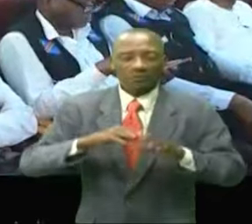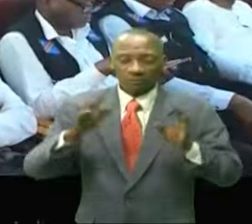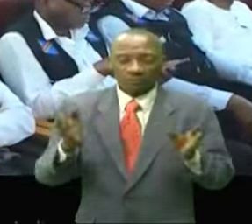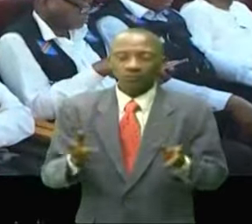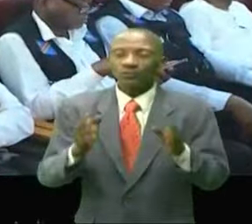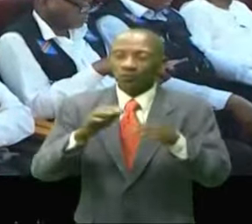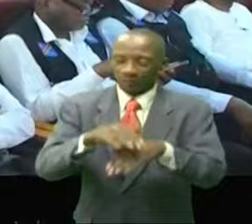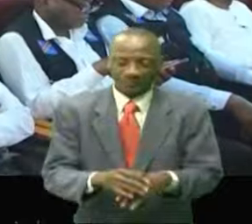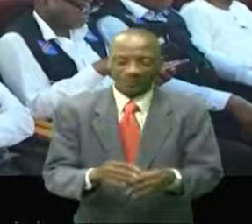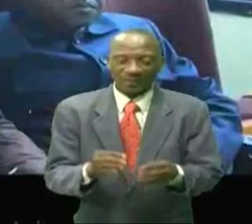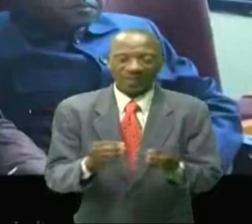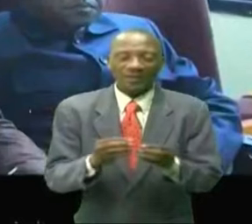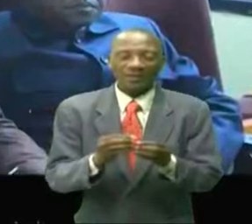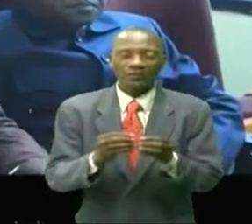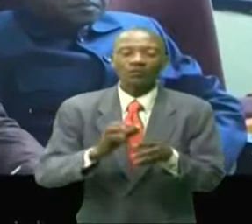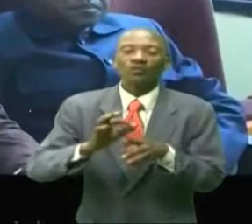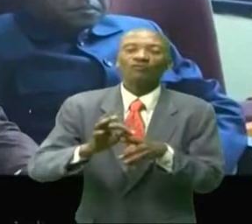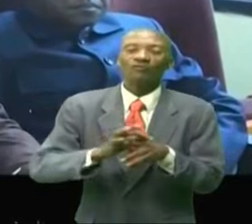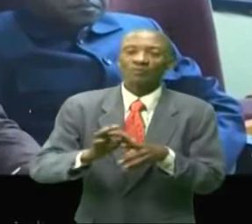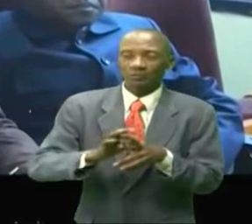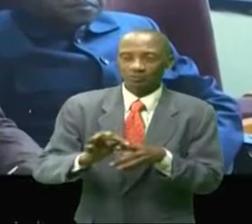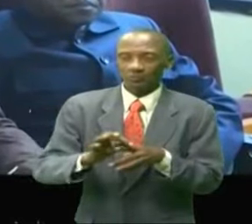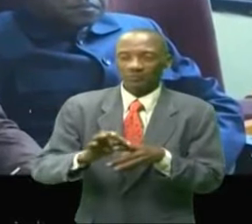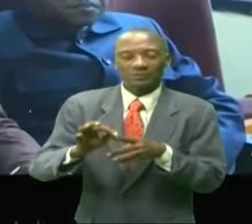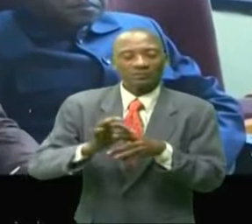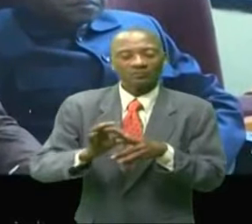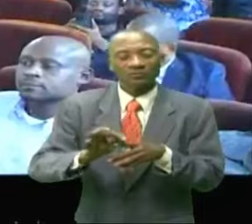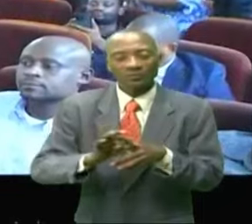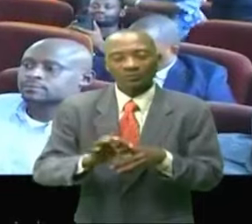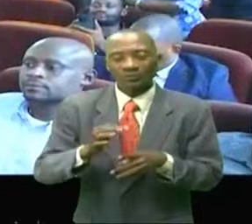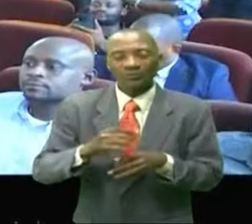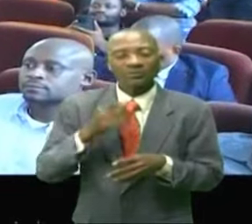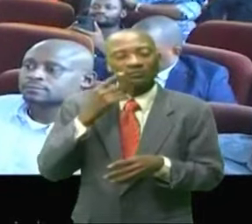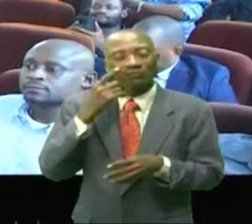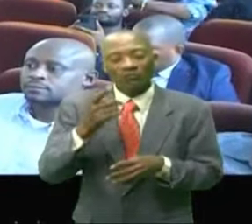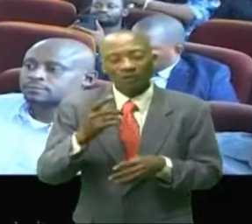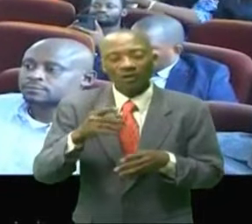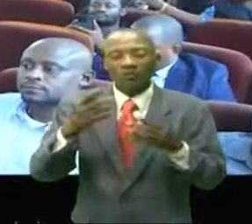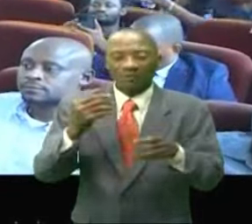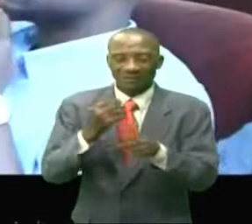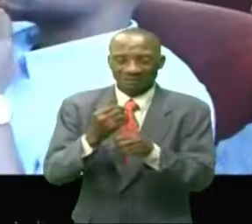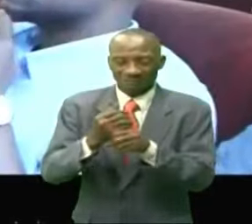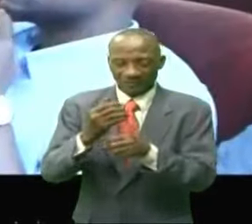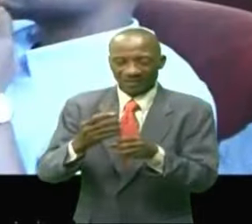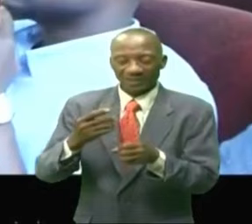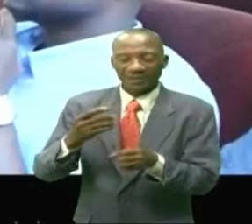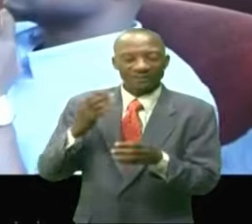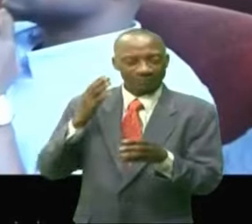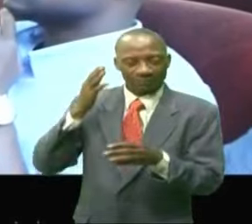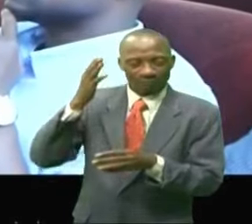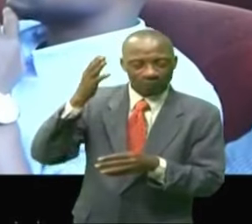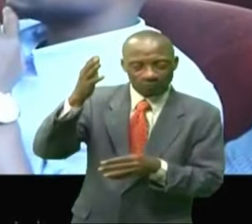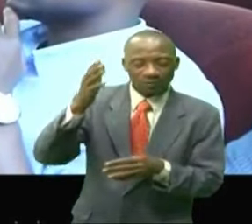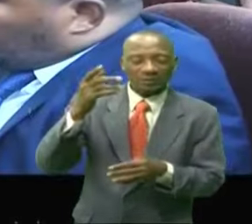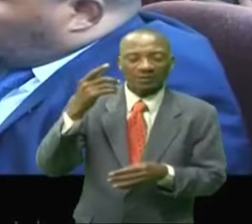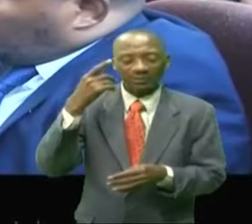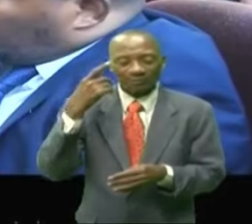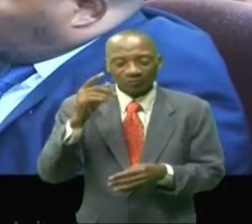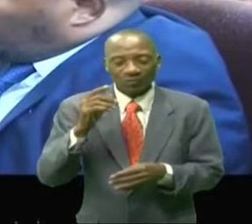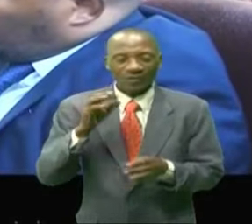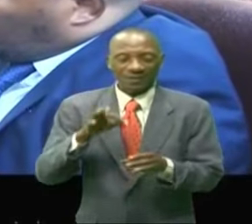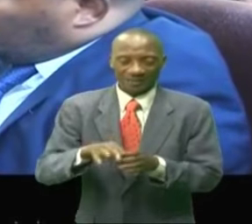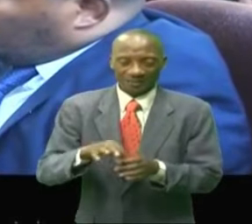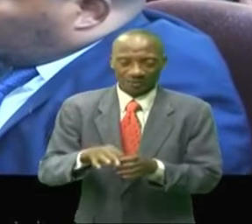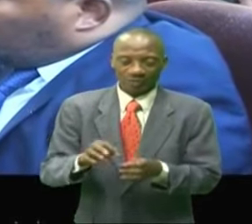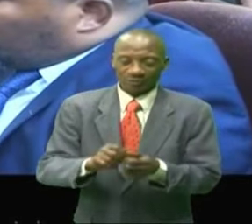des centres locaux de compilation des résultats pour les scrutins du 20 décembre 2023. Cette série de formations a été clôturée ce